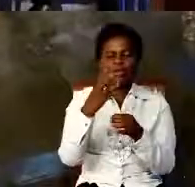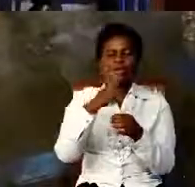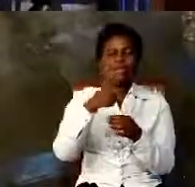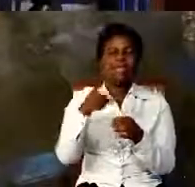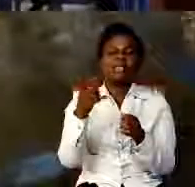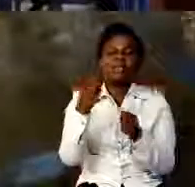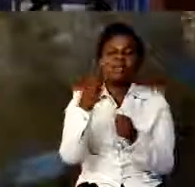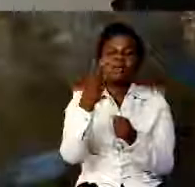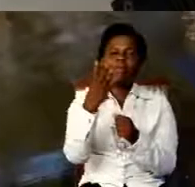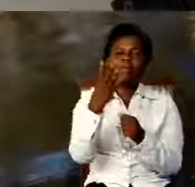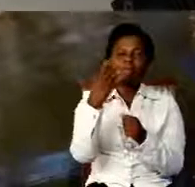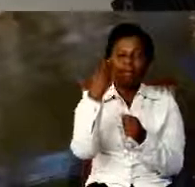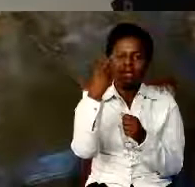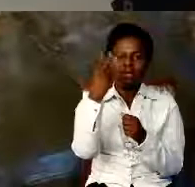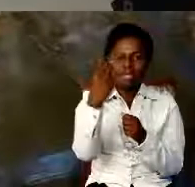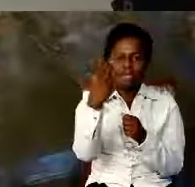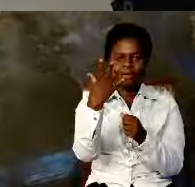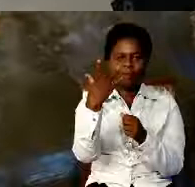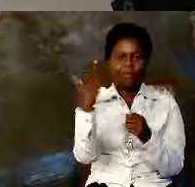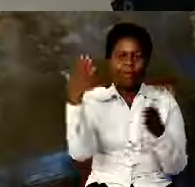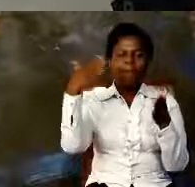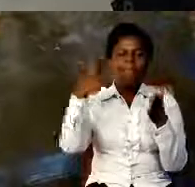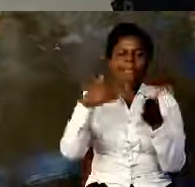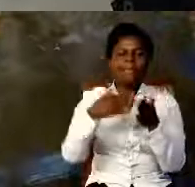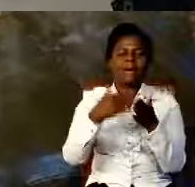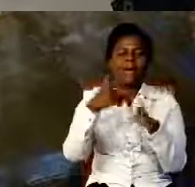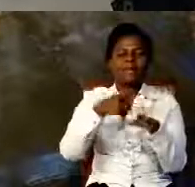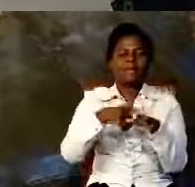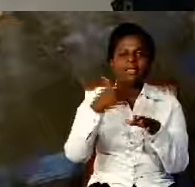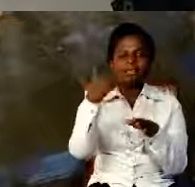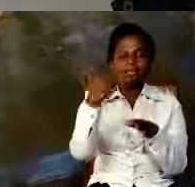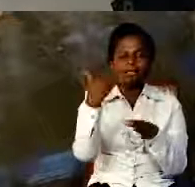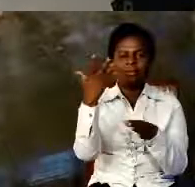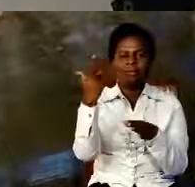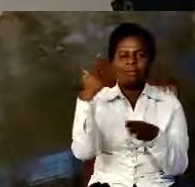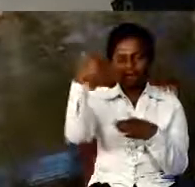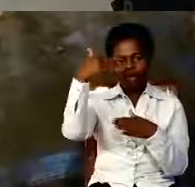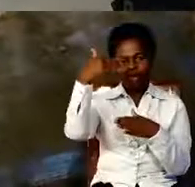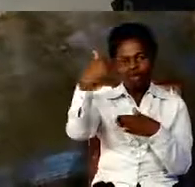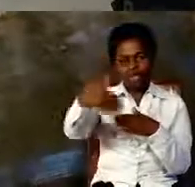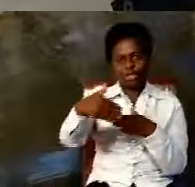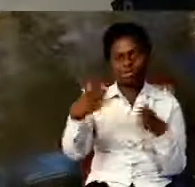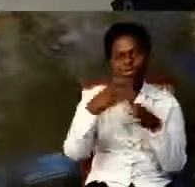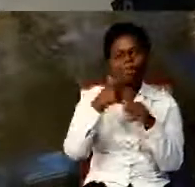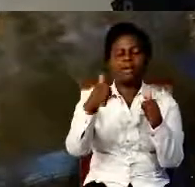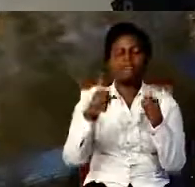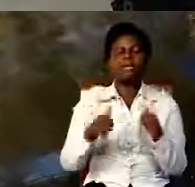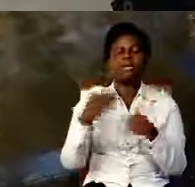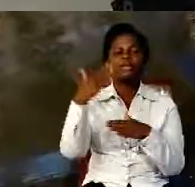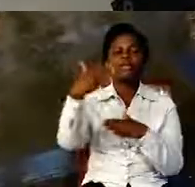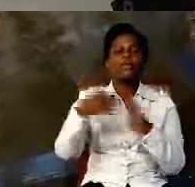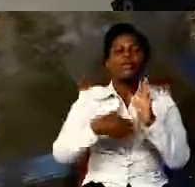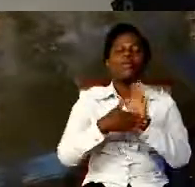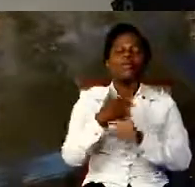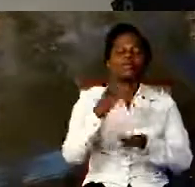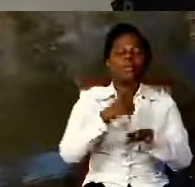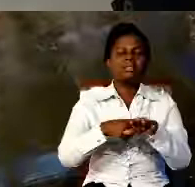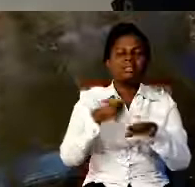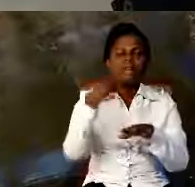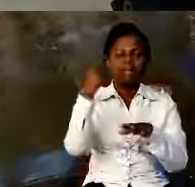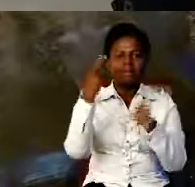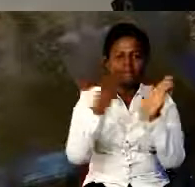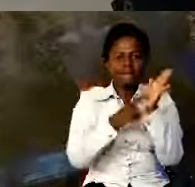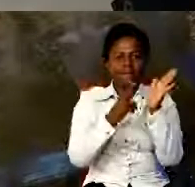45 usiku. Na kesho utapata pia matangazo hayo kuanzia saa 7 hadi saa 9 alasiri. Karibu